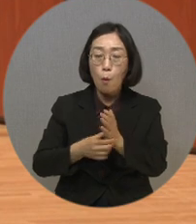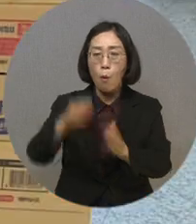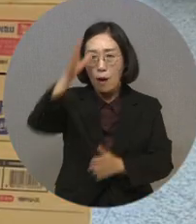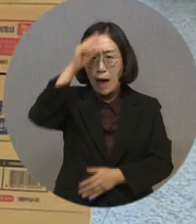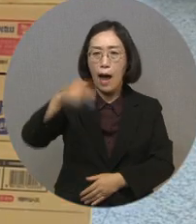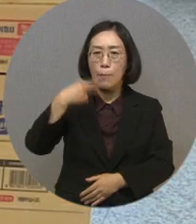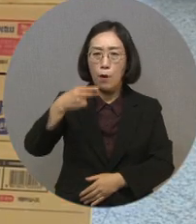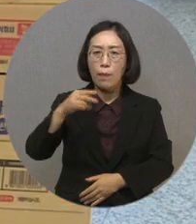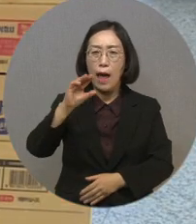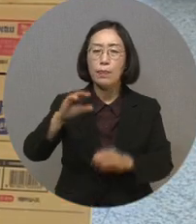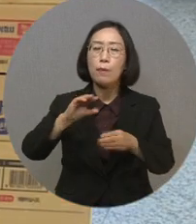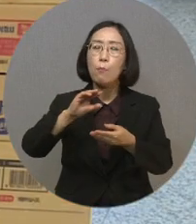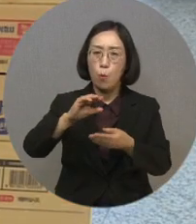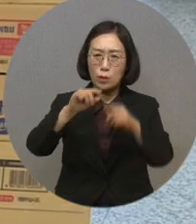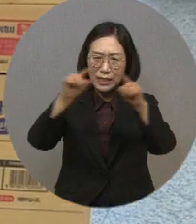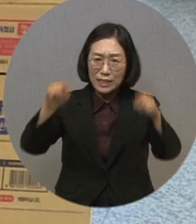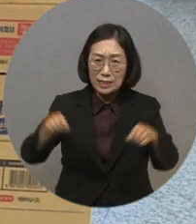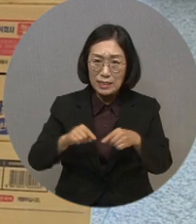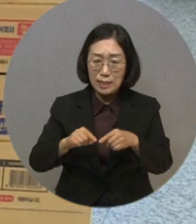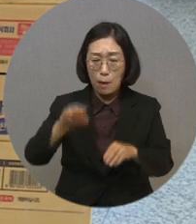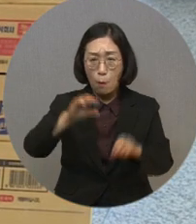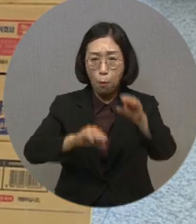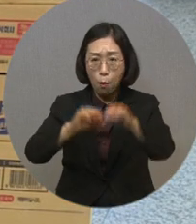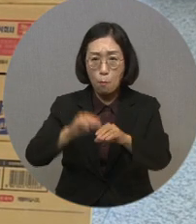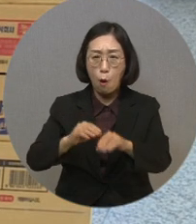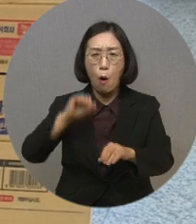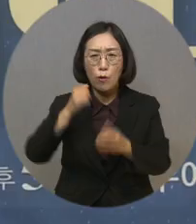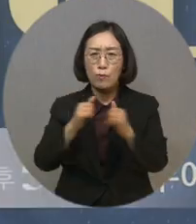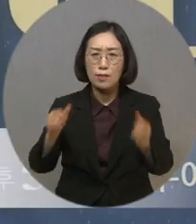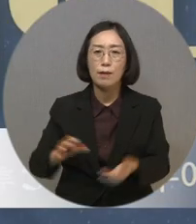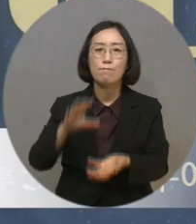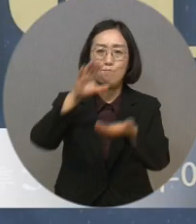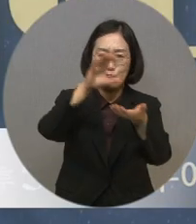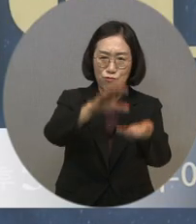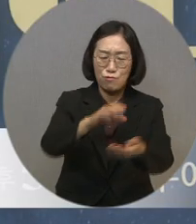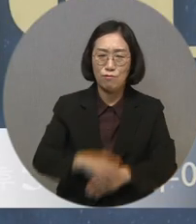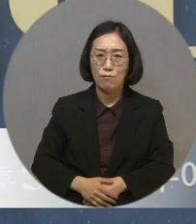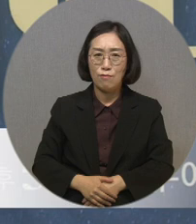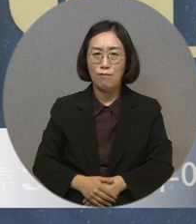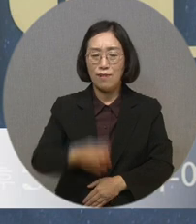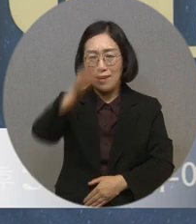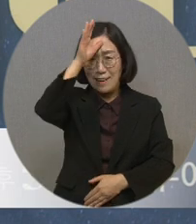받아 어려운 이웃에 전달하고 있습니다. 그 라면을